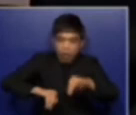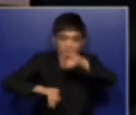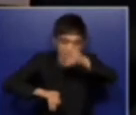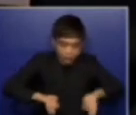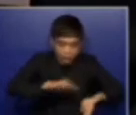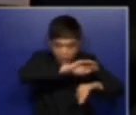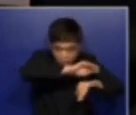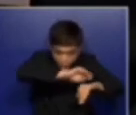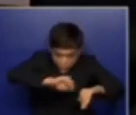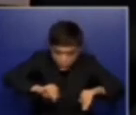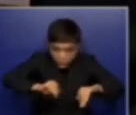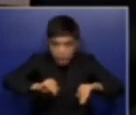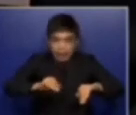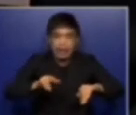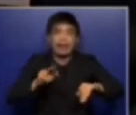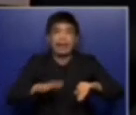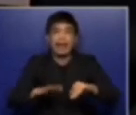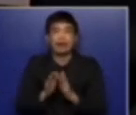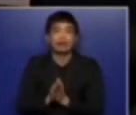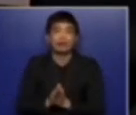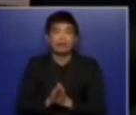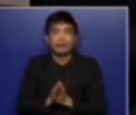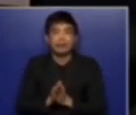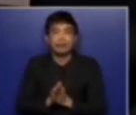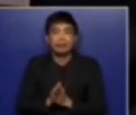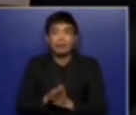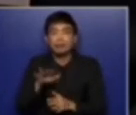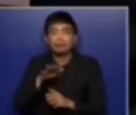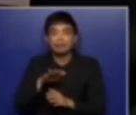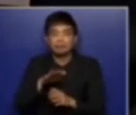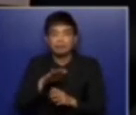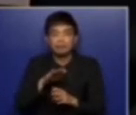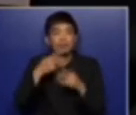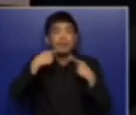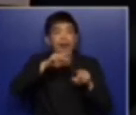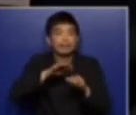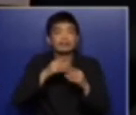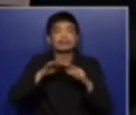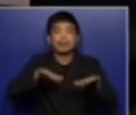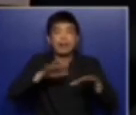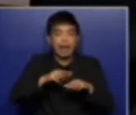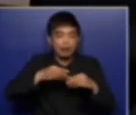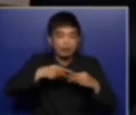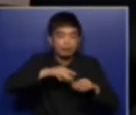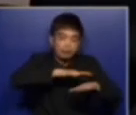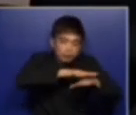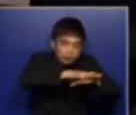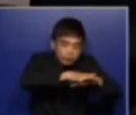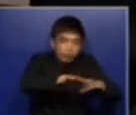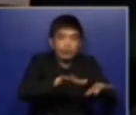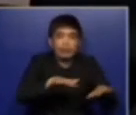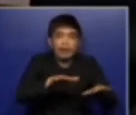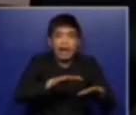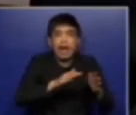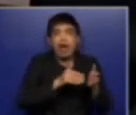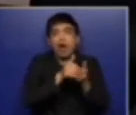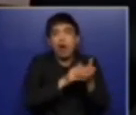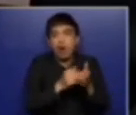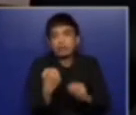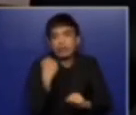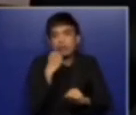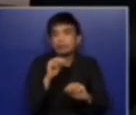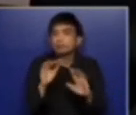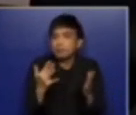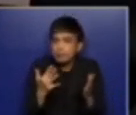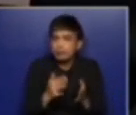แล้วก็ราดหน้าเป็นผักชีราดหน้าเข้าไปใหม่หยุดการกระทำนี้ได้แล้วและหยุด